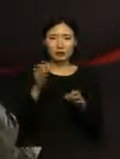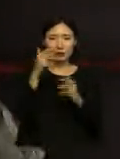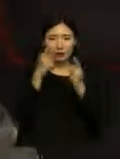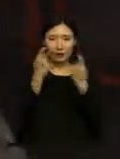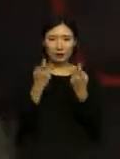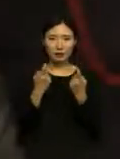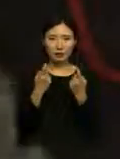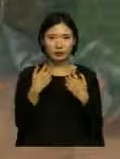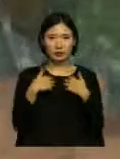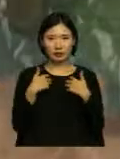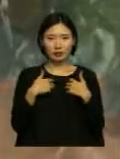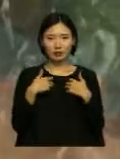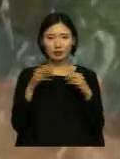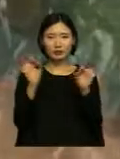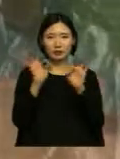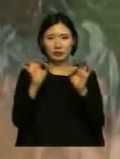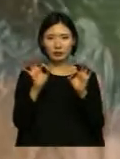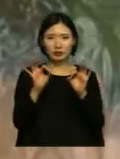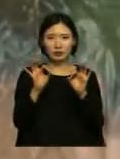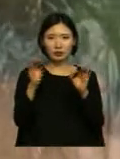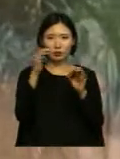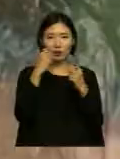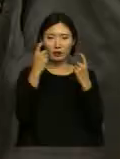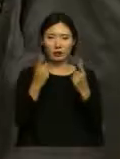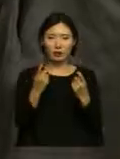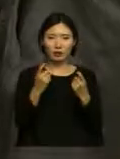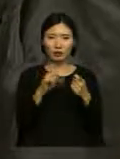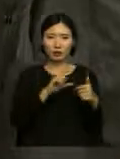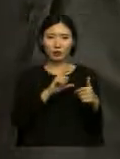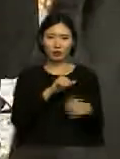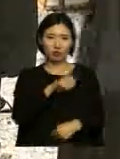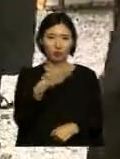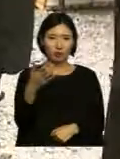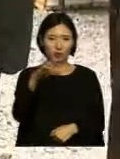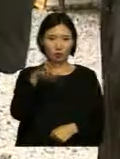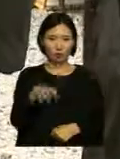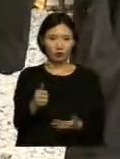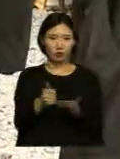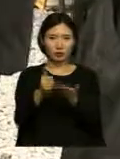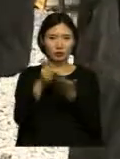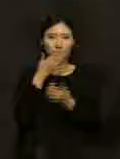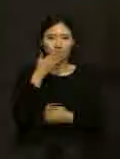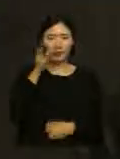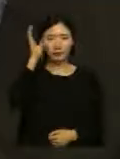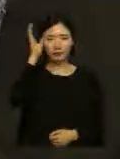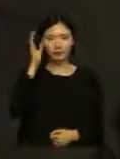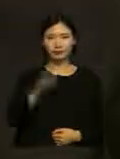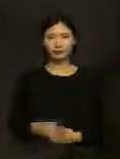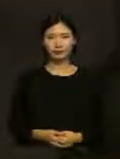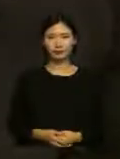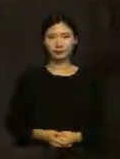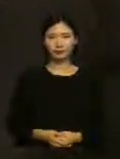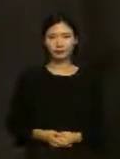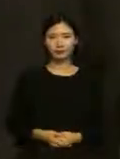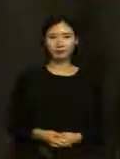관광객들이 즐겨 찾는 관광 명소로 키울 수 있을 것으로 기대하고 있습니다. 딜라이브 서울 경기 케이블 TV 신승훈입니다.